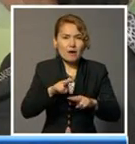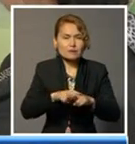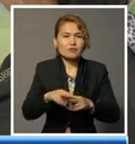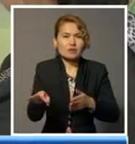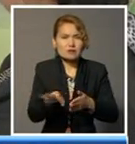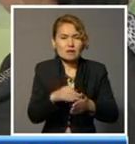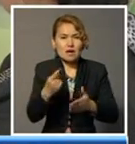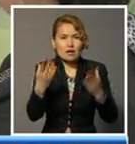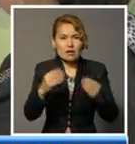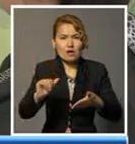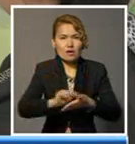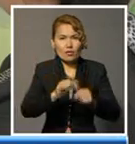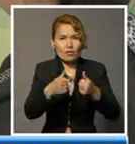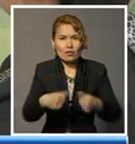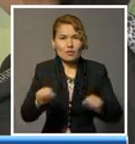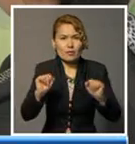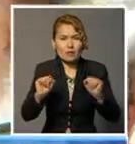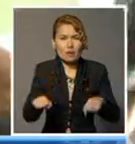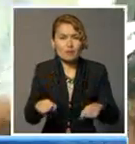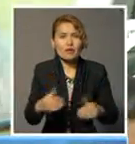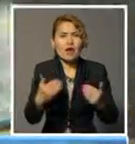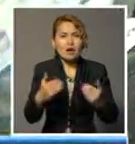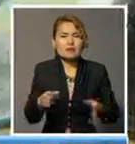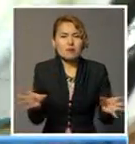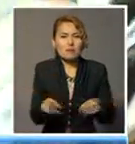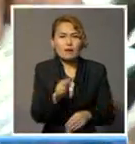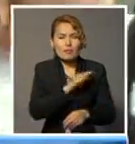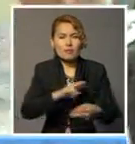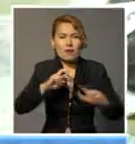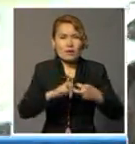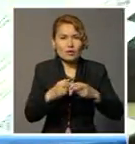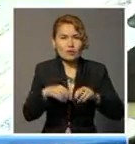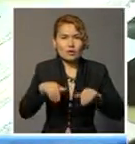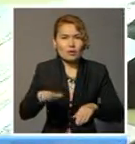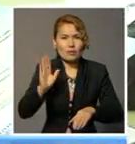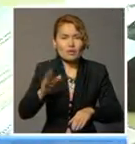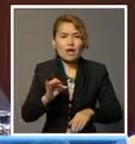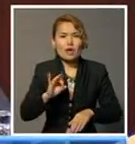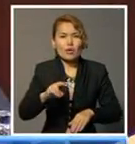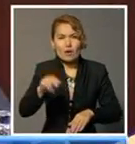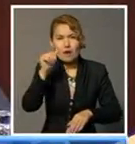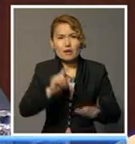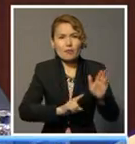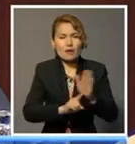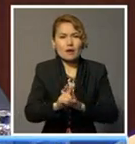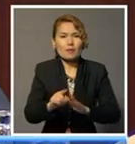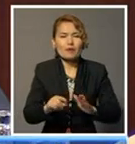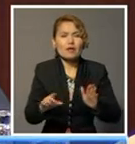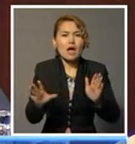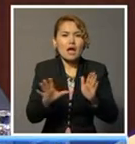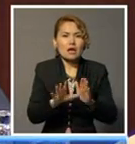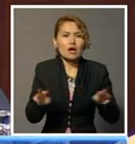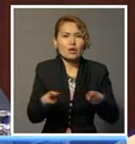Үкімет басшысы Бақытжан Сағынтаев Ішкі істер министрлігіне жауапты органдармен бірлесіп осы мәселені шешуді тапсырды. Ал шілде айынан бастап электронды